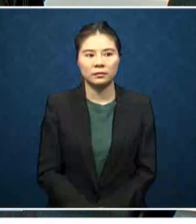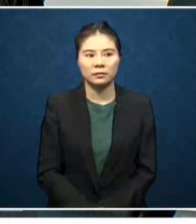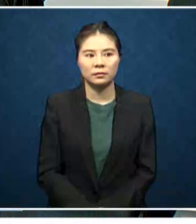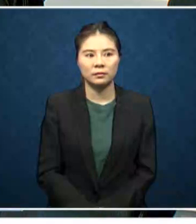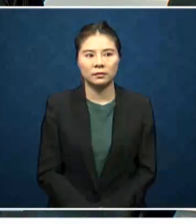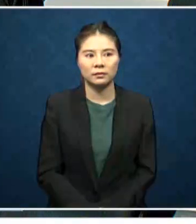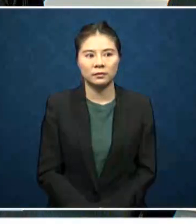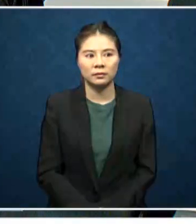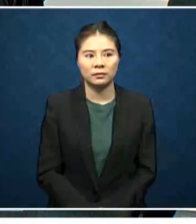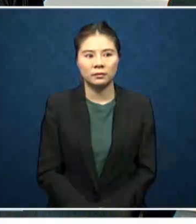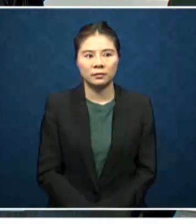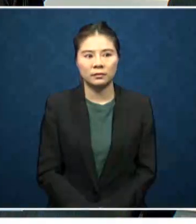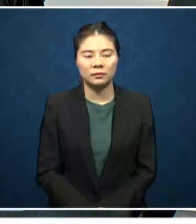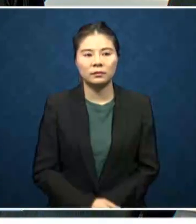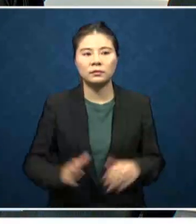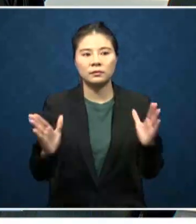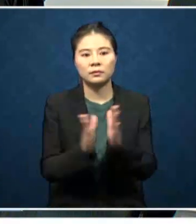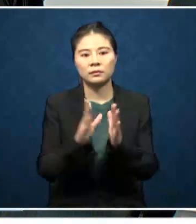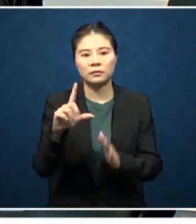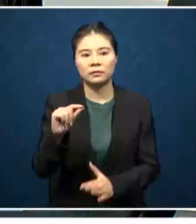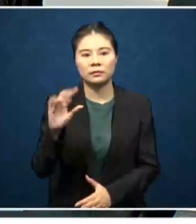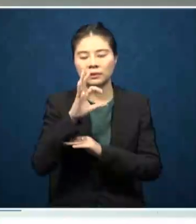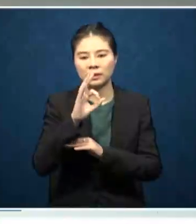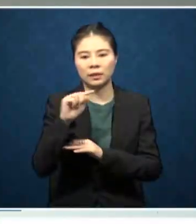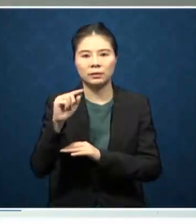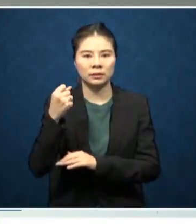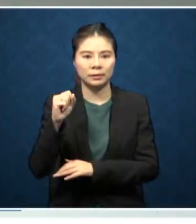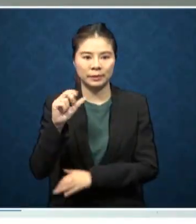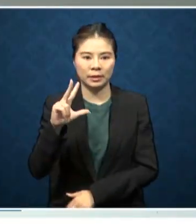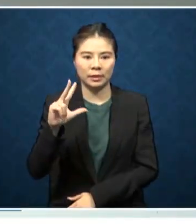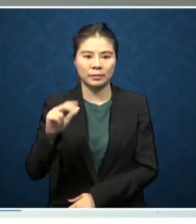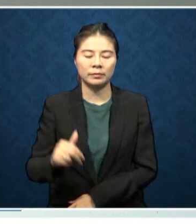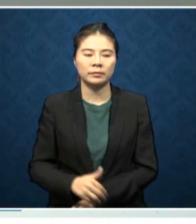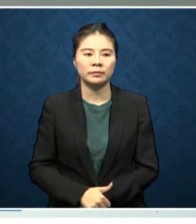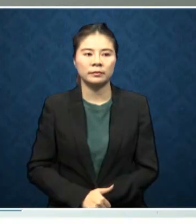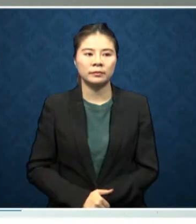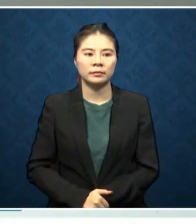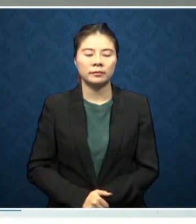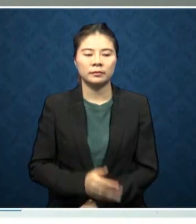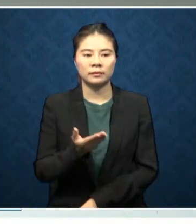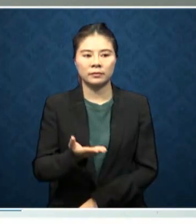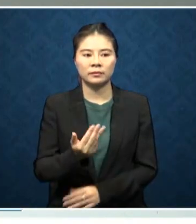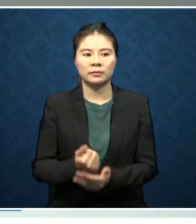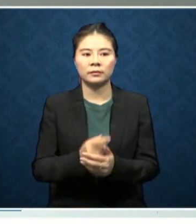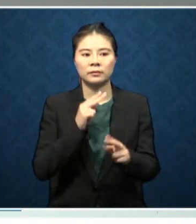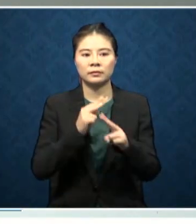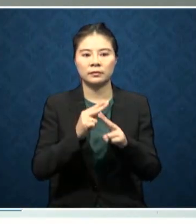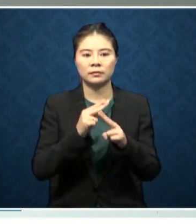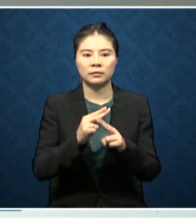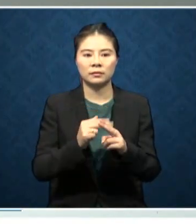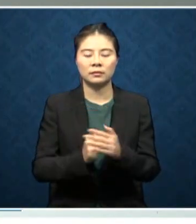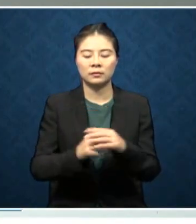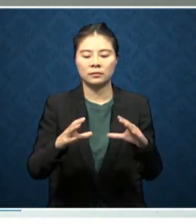ครับเป็นทั้งหมด 27คนครับครับต่อไปขอเชิญเสนอรายชื่อคณะ